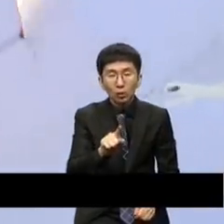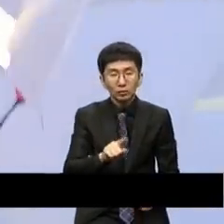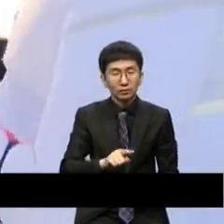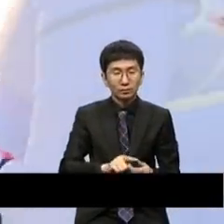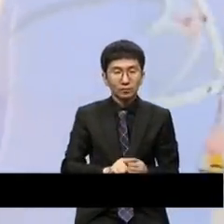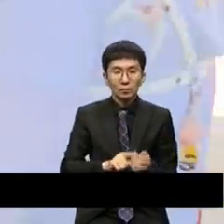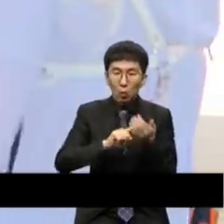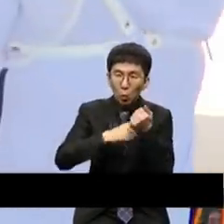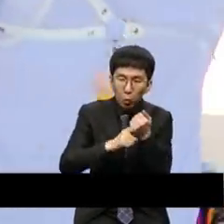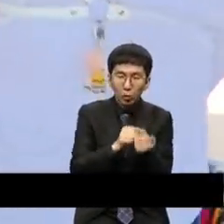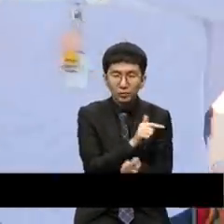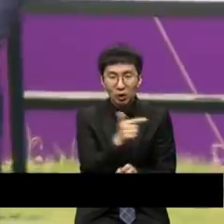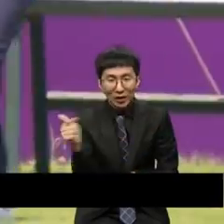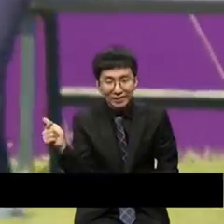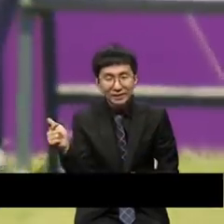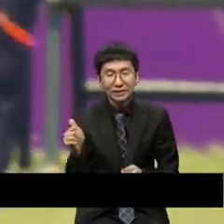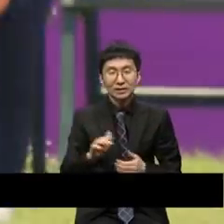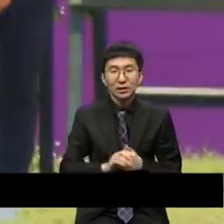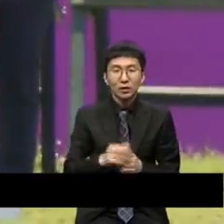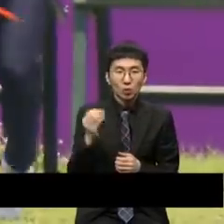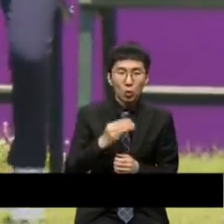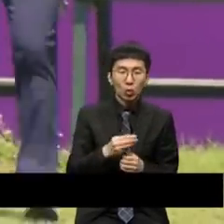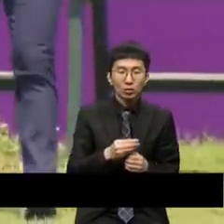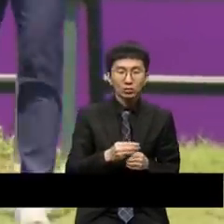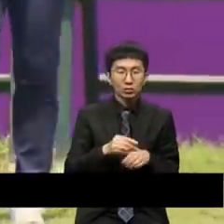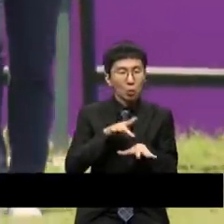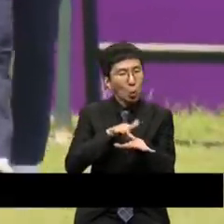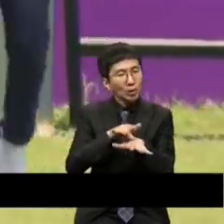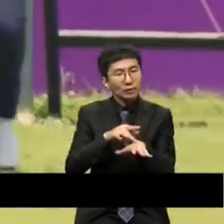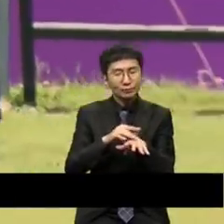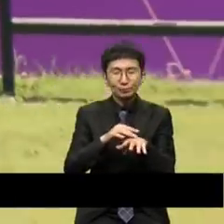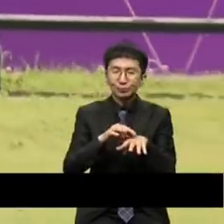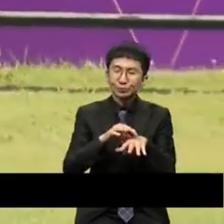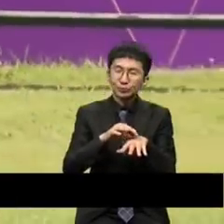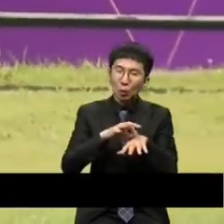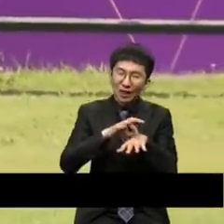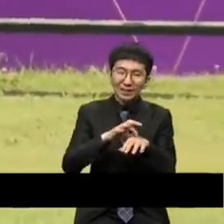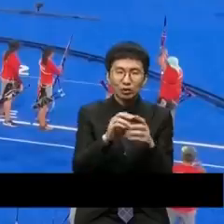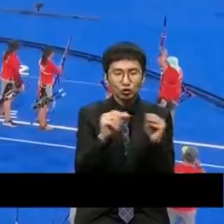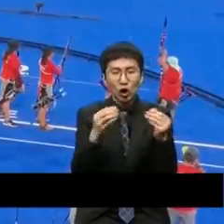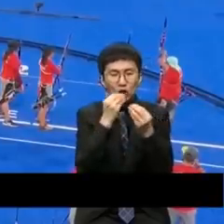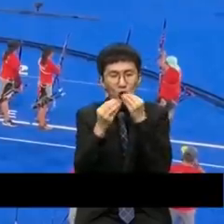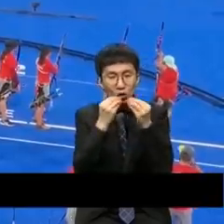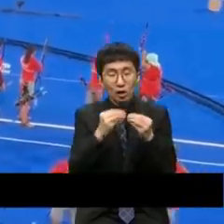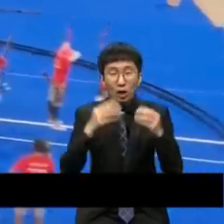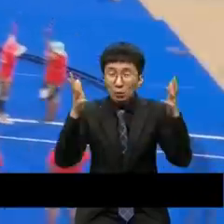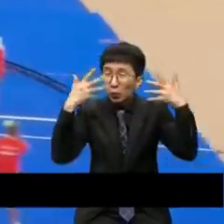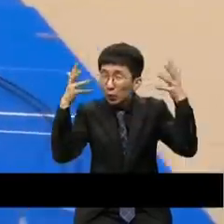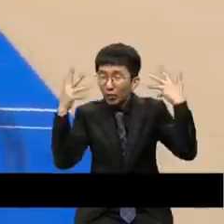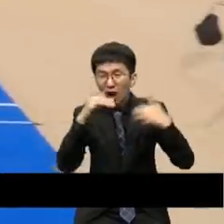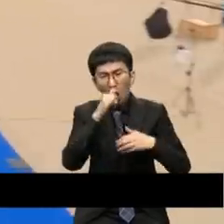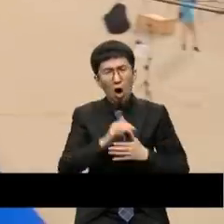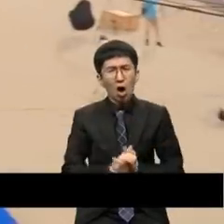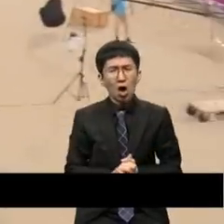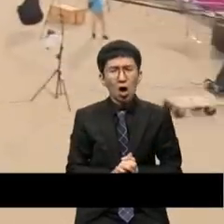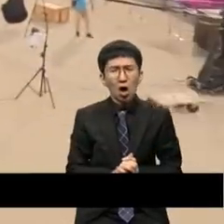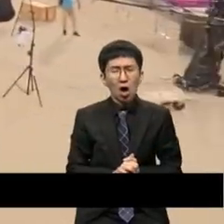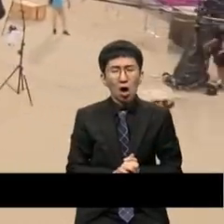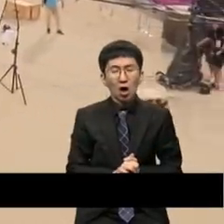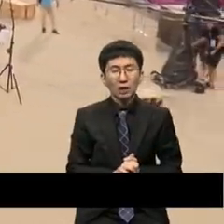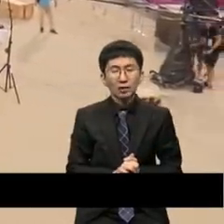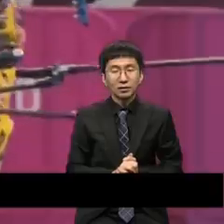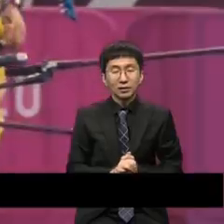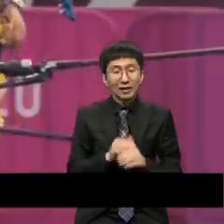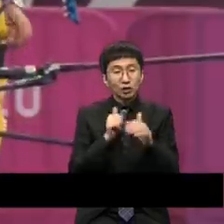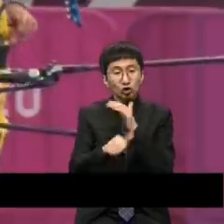견과류랑 유포요. 모자를 날리는 변덕스러운 바닷바람이 부는 가운데 선수들은 랭킹